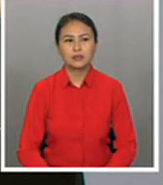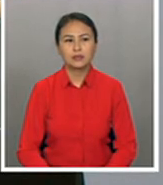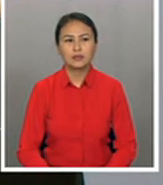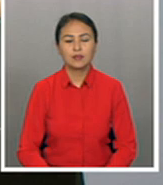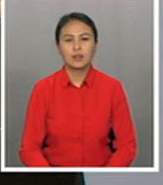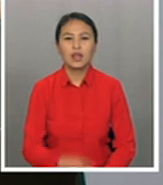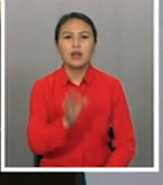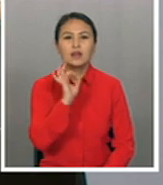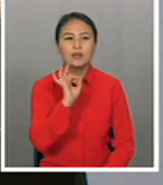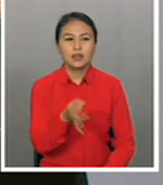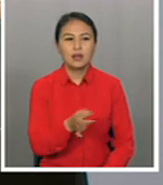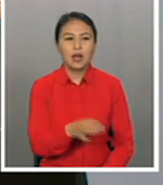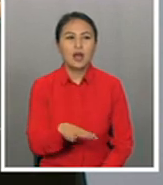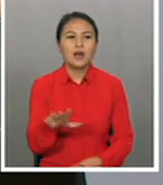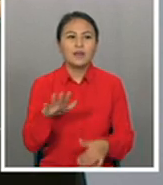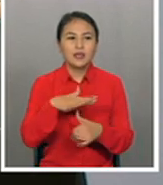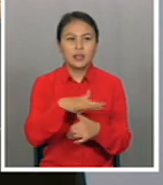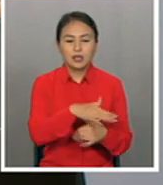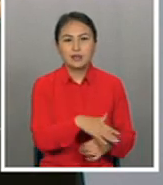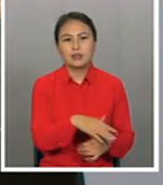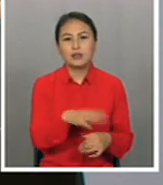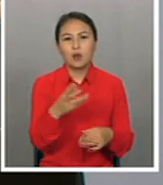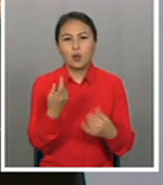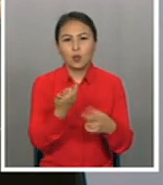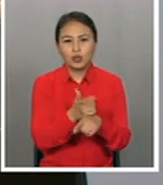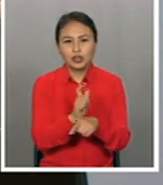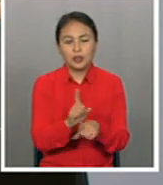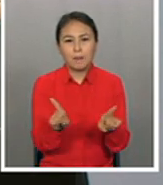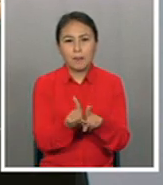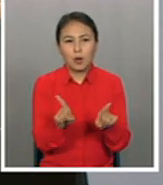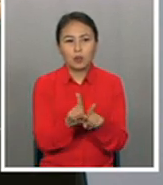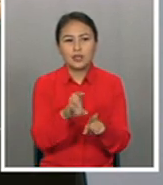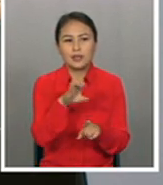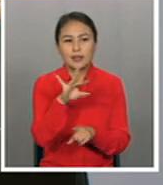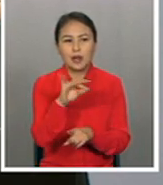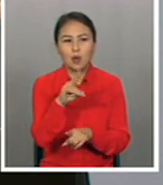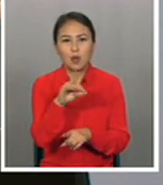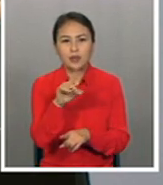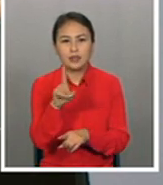Верно, ребята, вертолет очень похож на стрекозу.